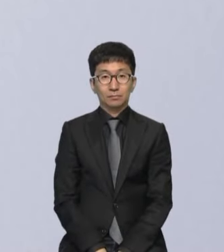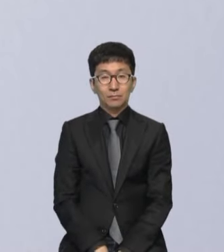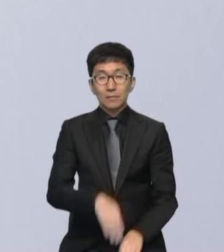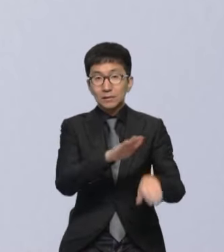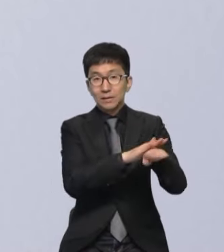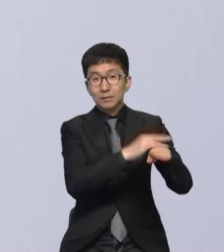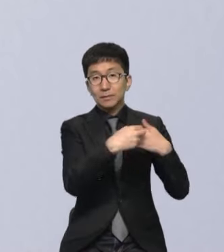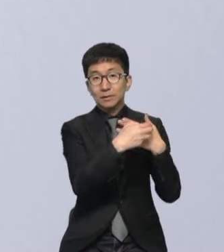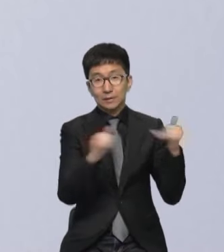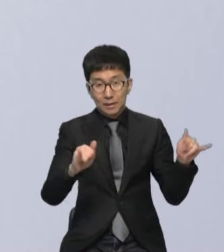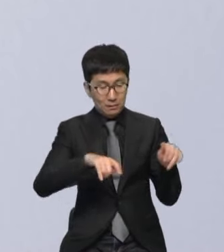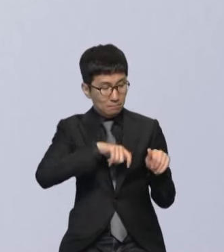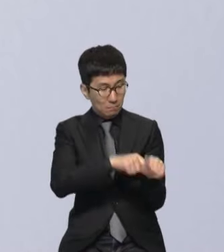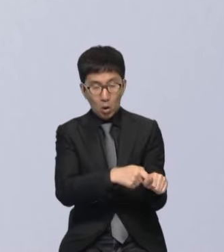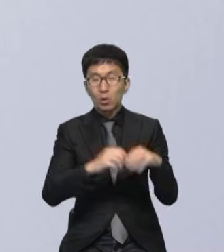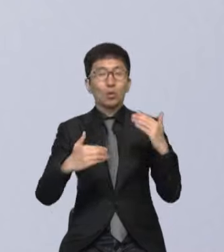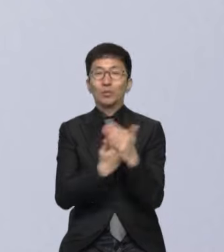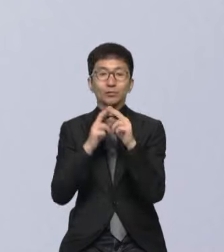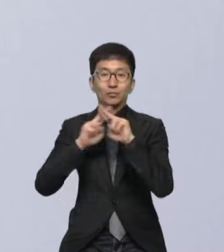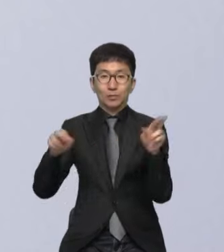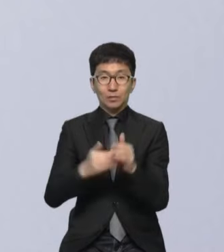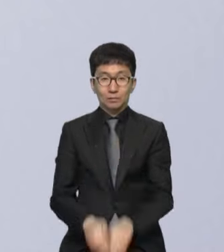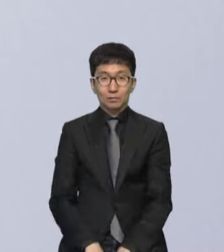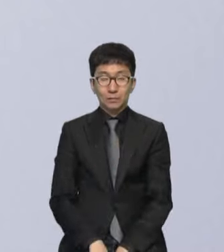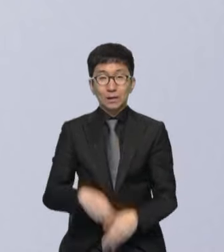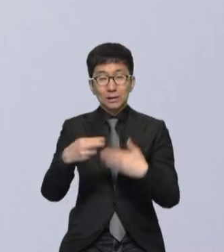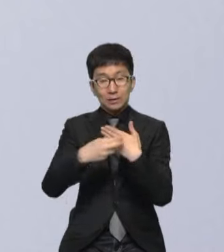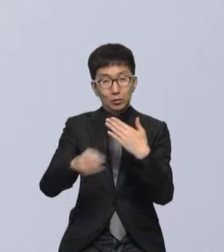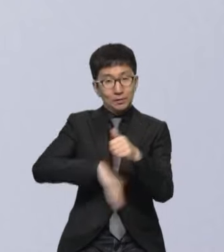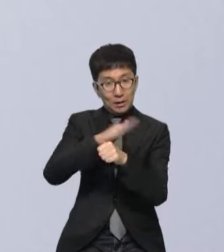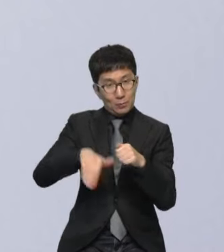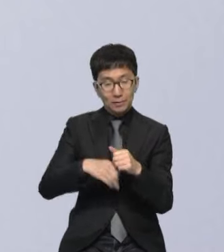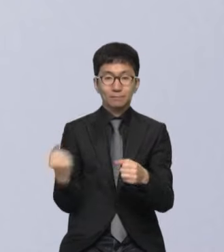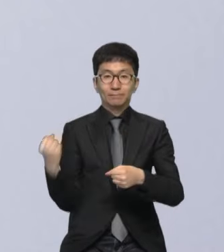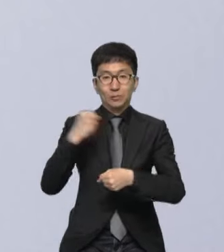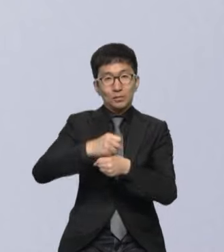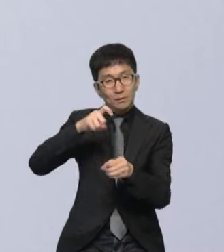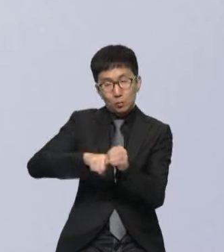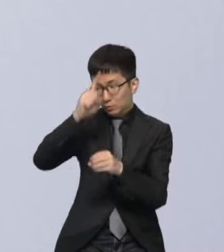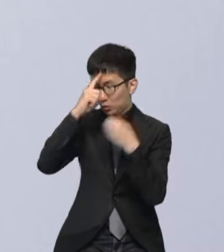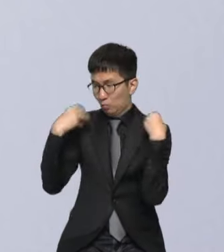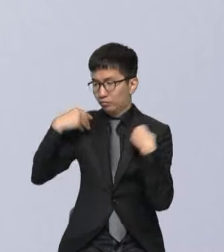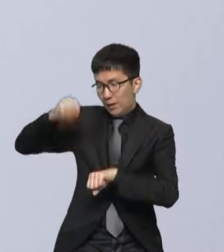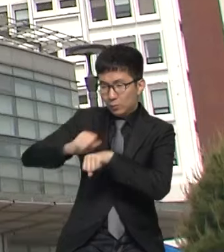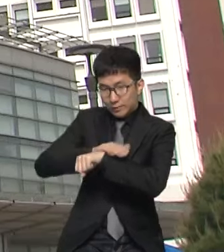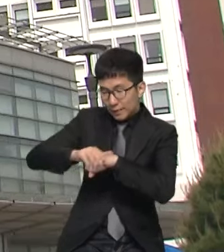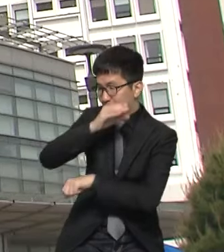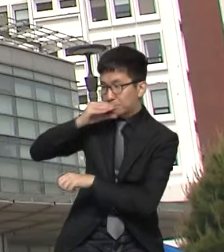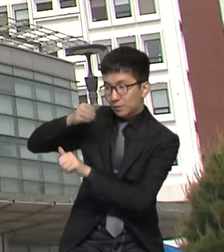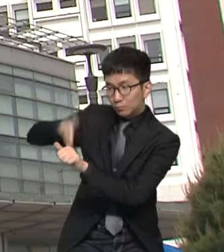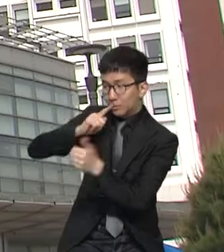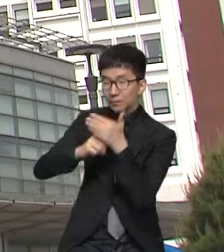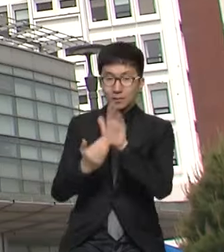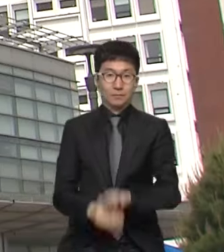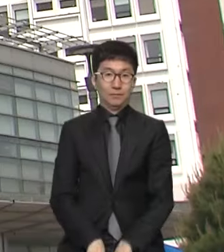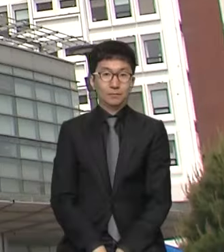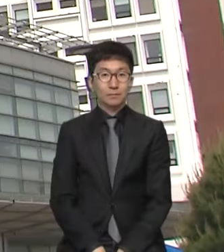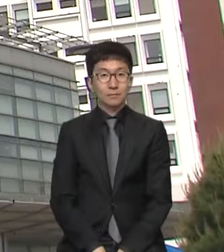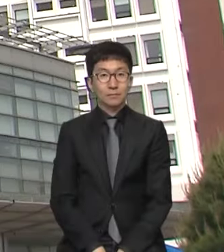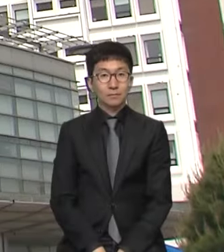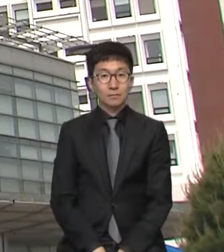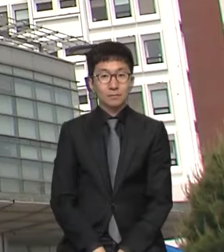행정처분이 완전히 취소되고 의료사태 정상화를 위한 합리적 조치를 시행해달라고 정부에 요구했습니다. 한 비대위